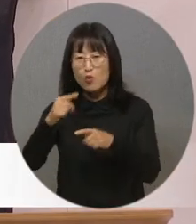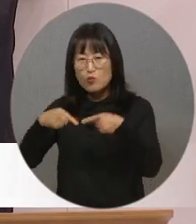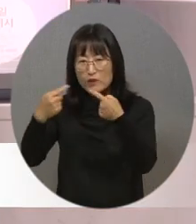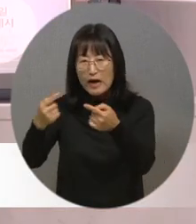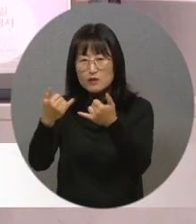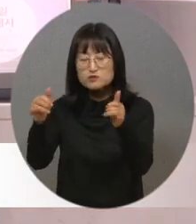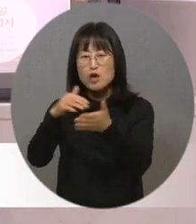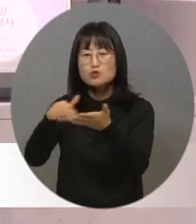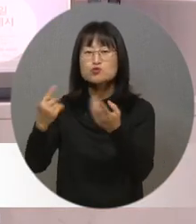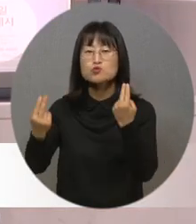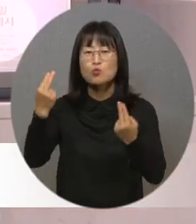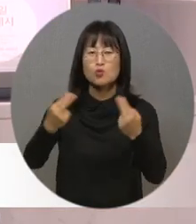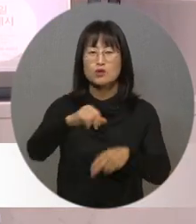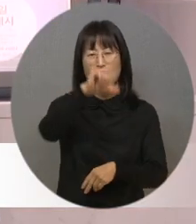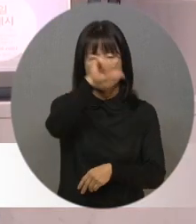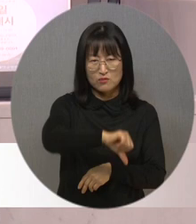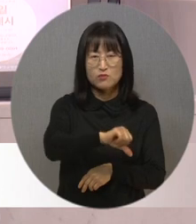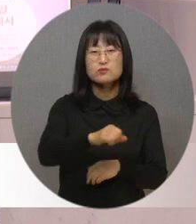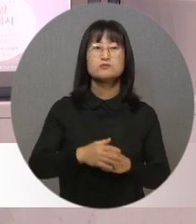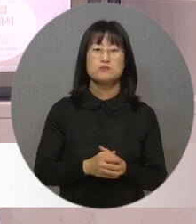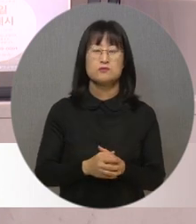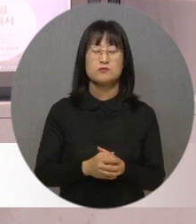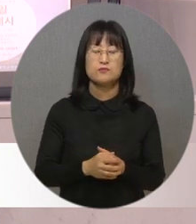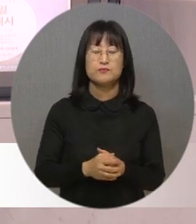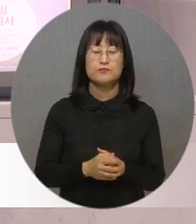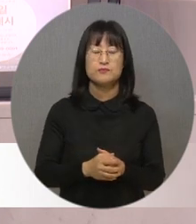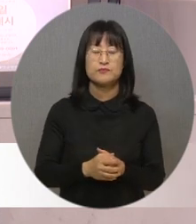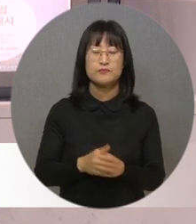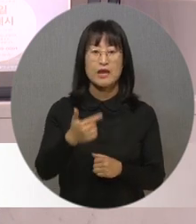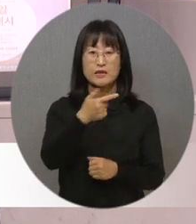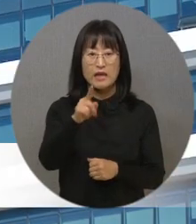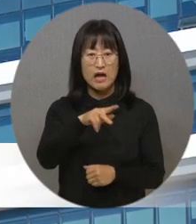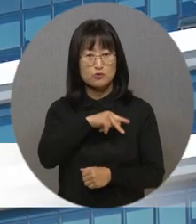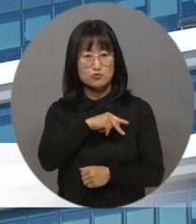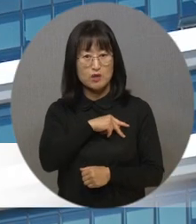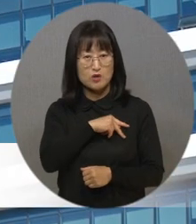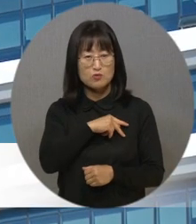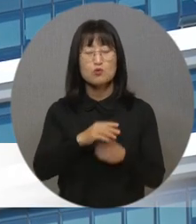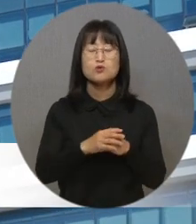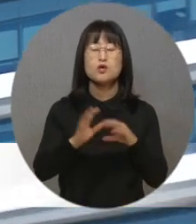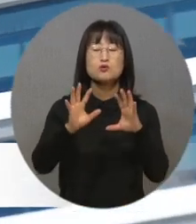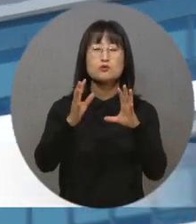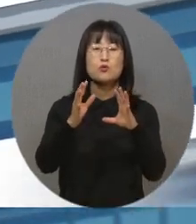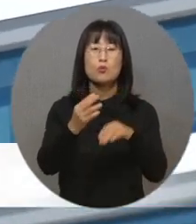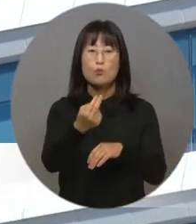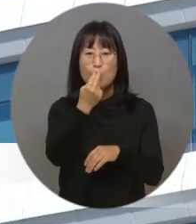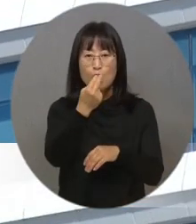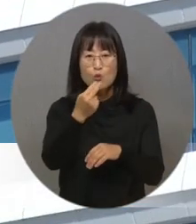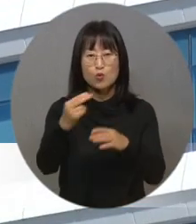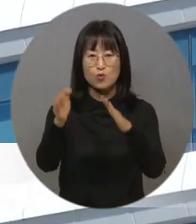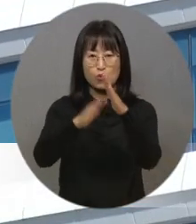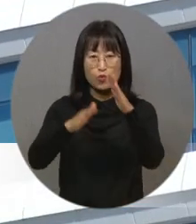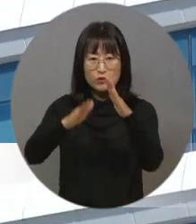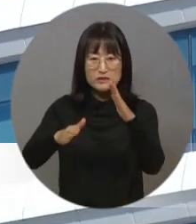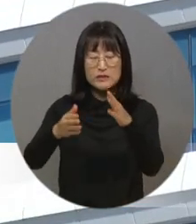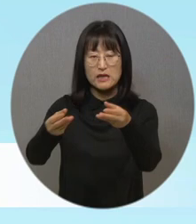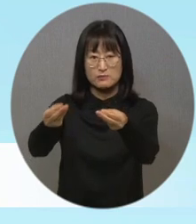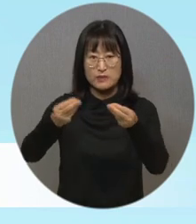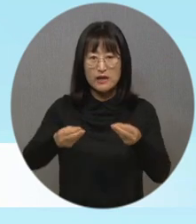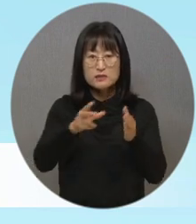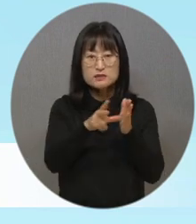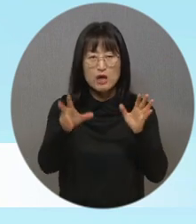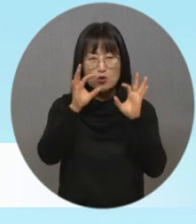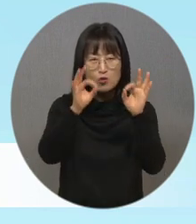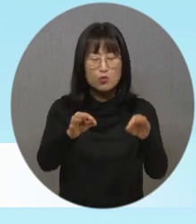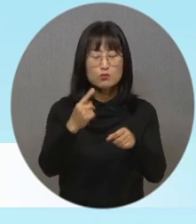낮은 것으로 나타났습니다. 더불어민주당 남인순 의원이 국민건강보험공단에서 제출받은 자료에 따르면